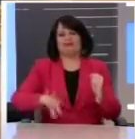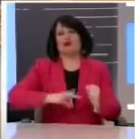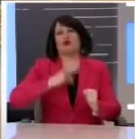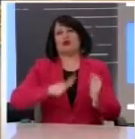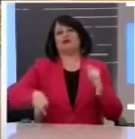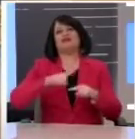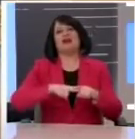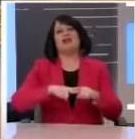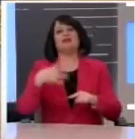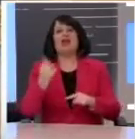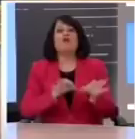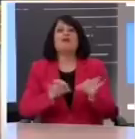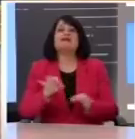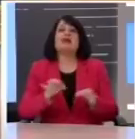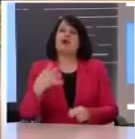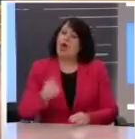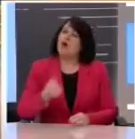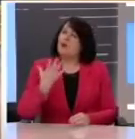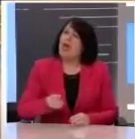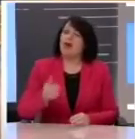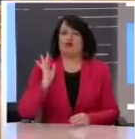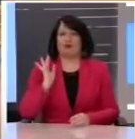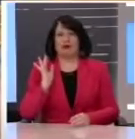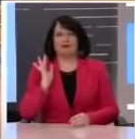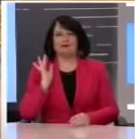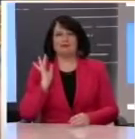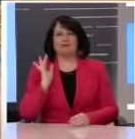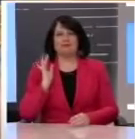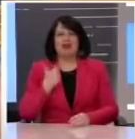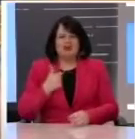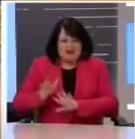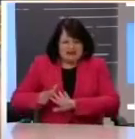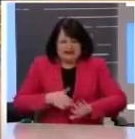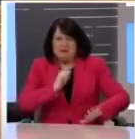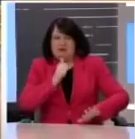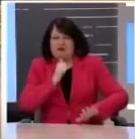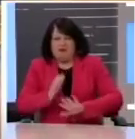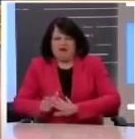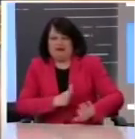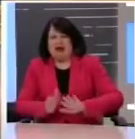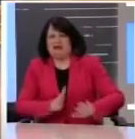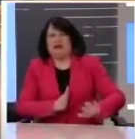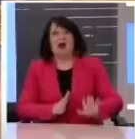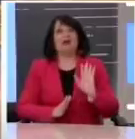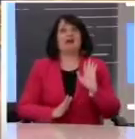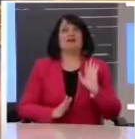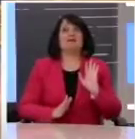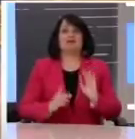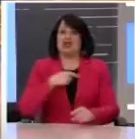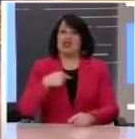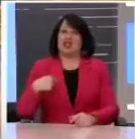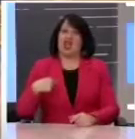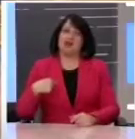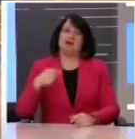χώρας. Με σχέδιο η χώρα αυτή που ήταν ο παρίας, το μαύρο πρόβατο, που οι ηγέτες μεγάλων